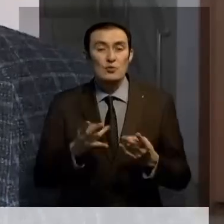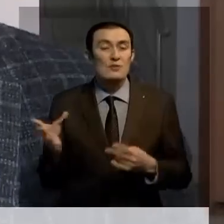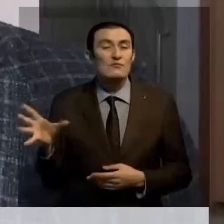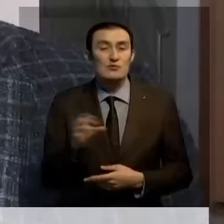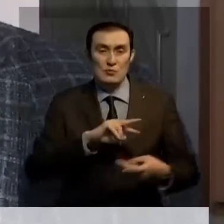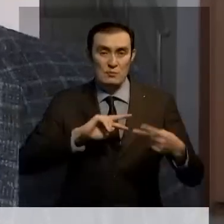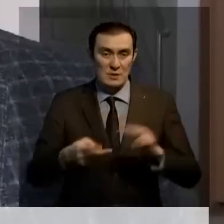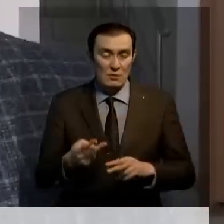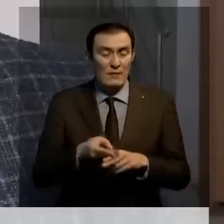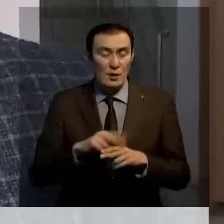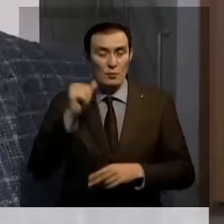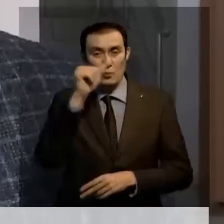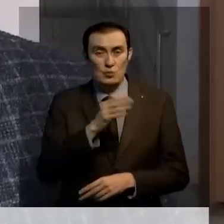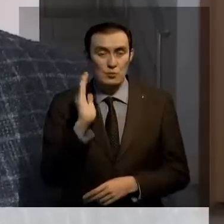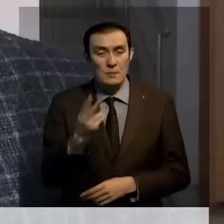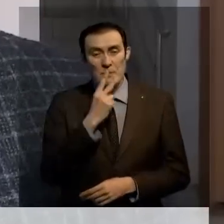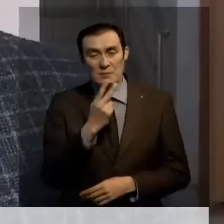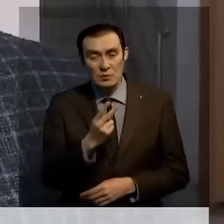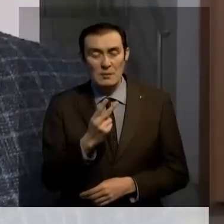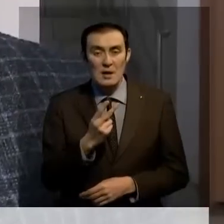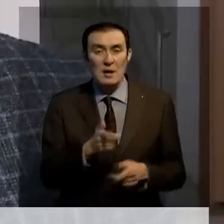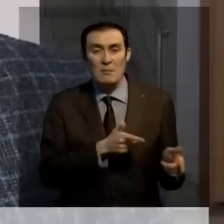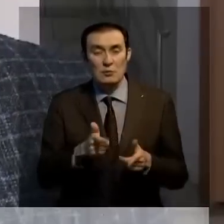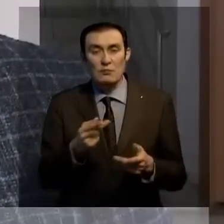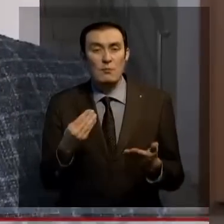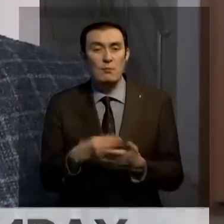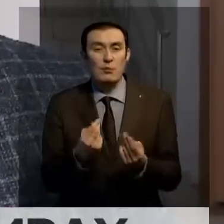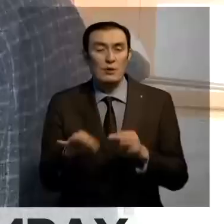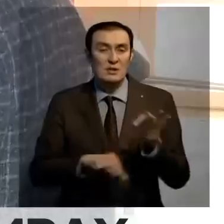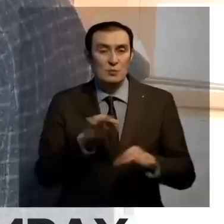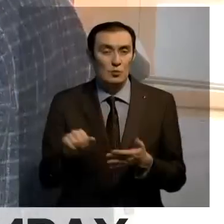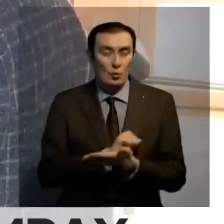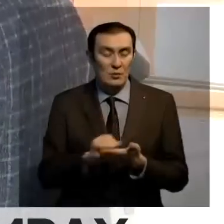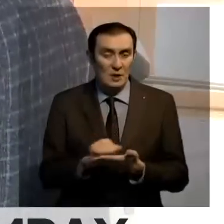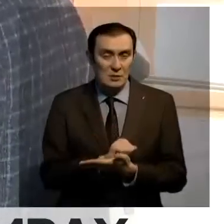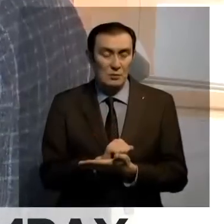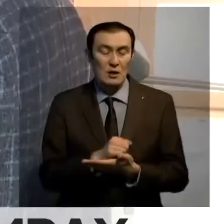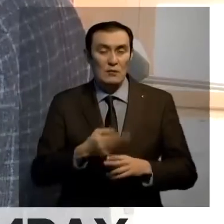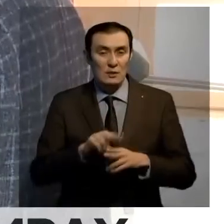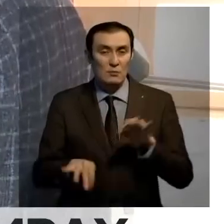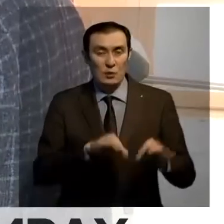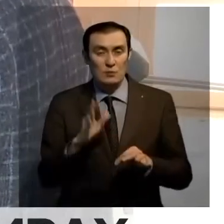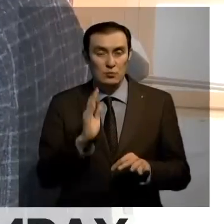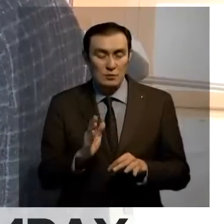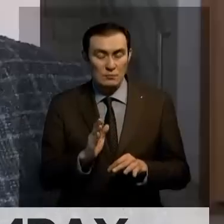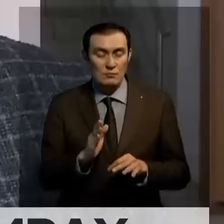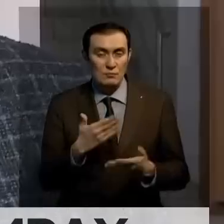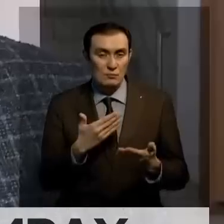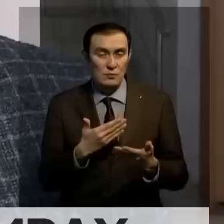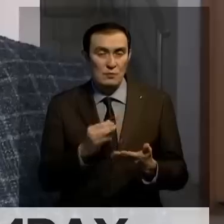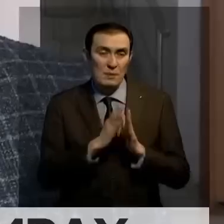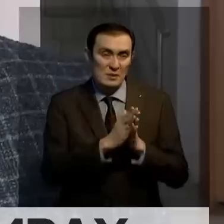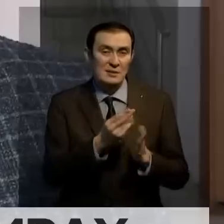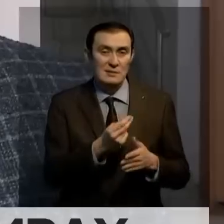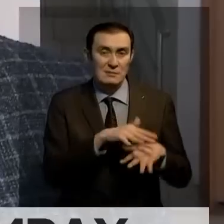этом году планируем уже посмотреть, разработать проектно-сметную документацию, проект, потом этот проект защитить и